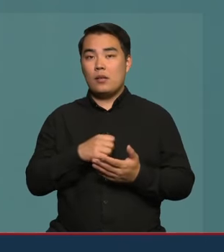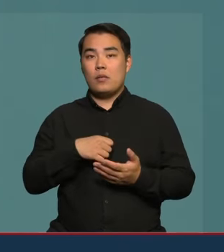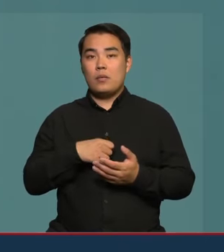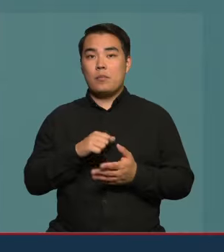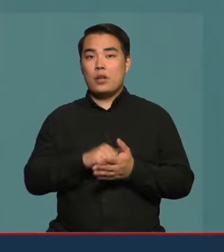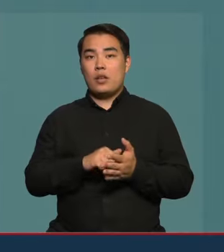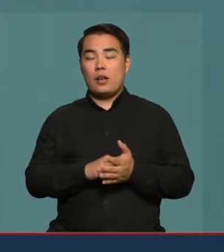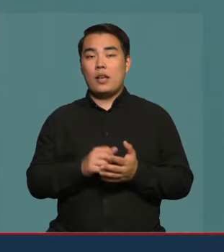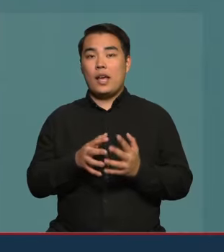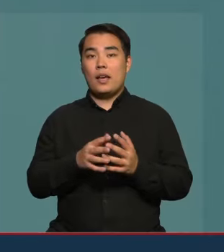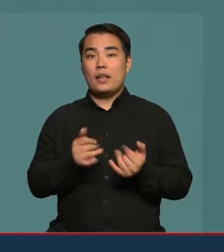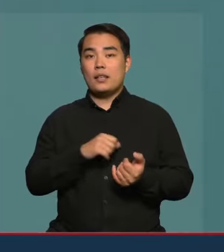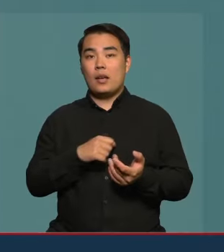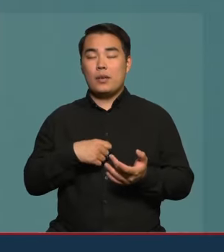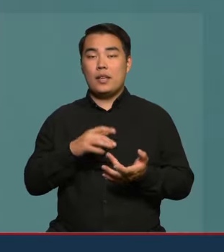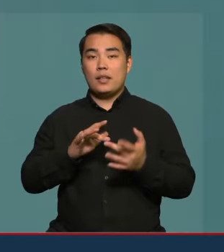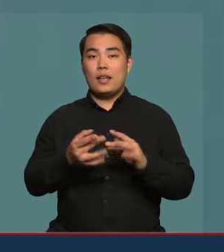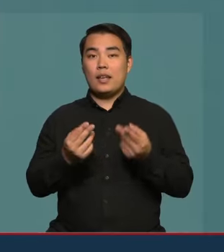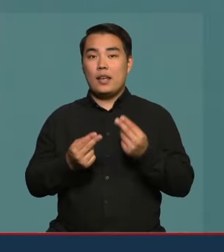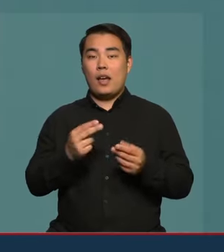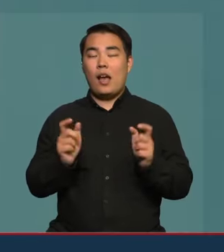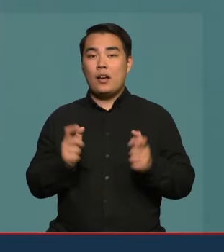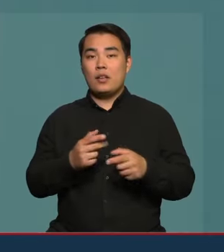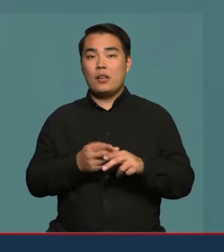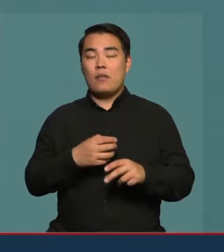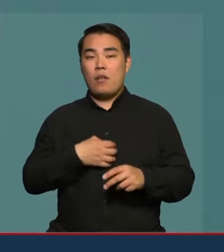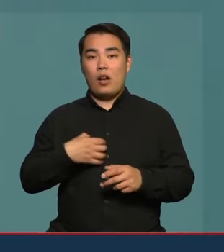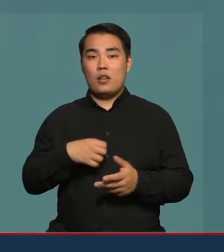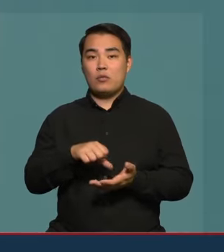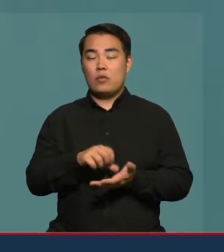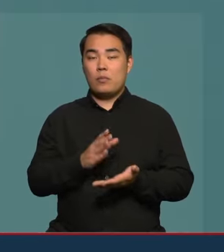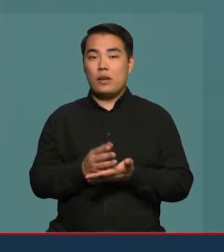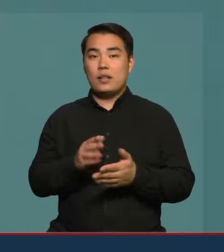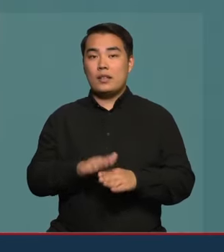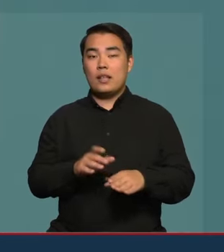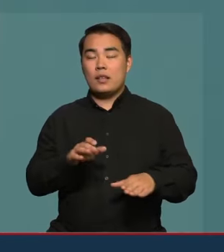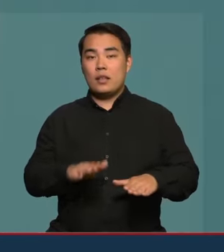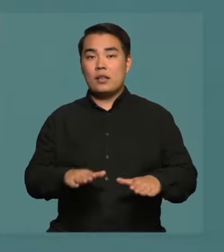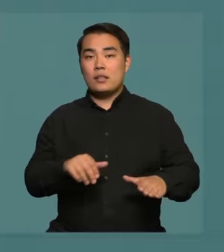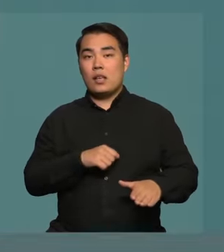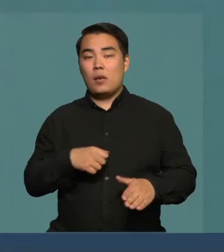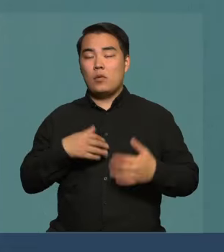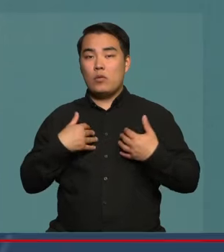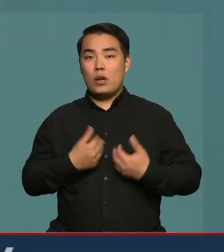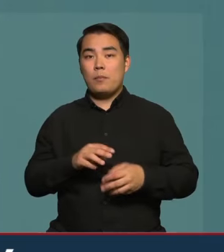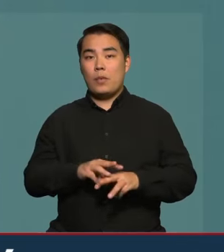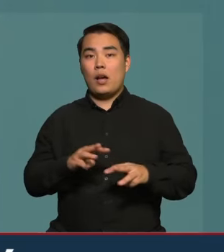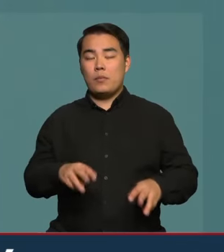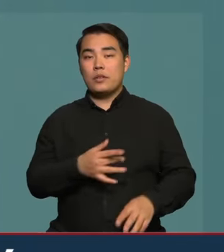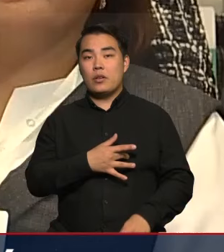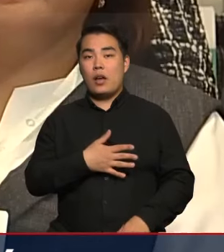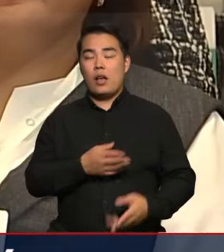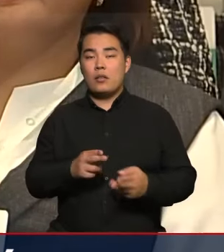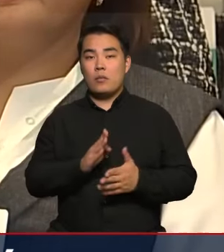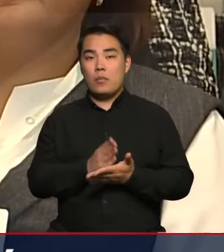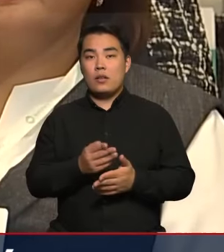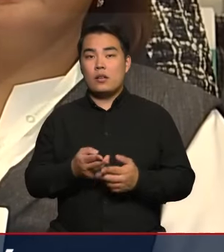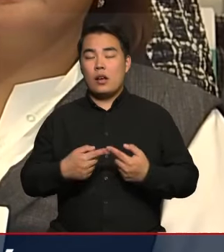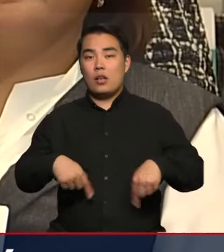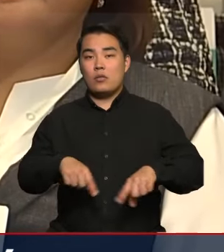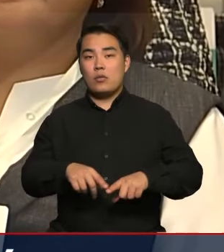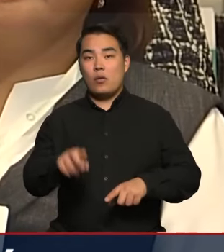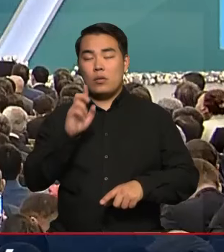мен виртуалды әлемге шектен тыс құмартуы нағыз дертке айналды. Балаларға қатысты кез келген қайғылы жағдай менің жаныма батады. Мемлекеттік